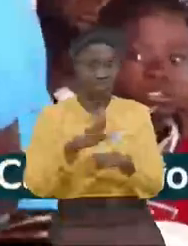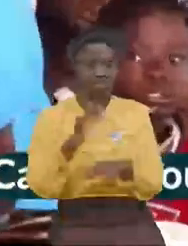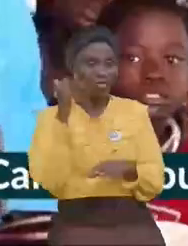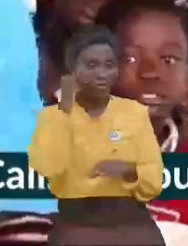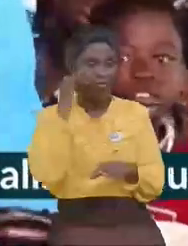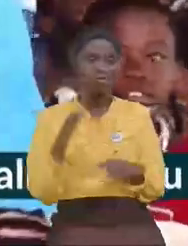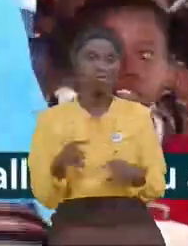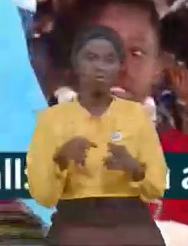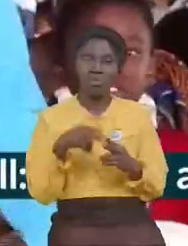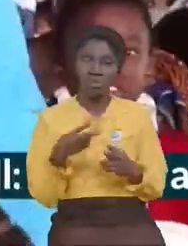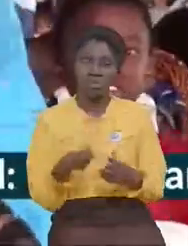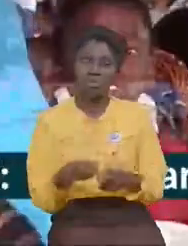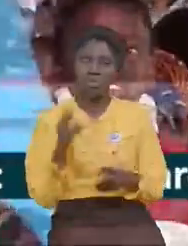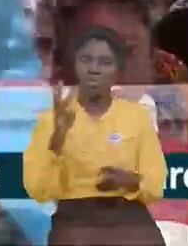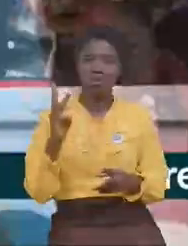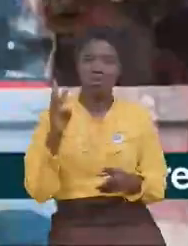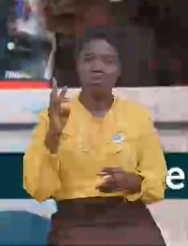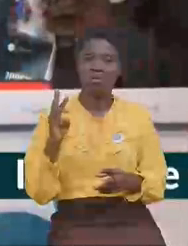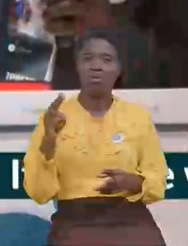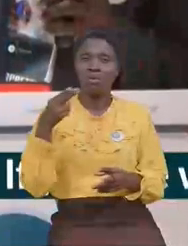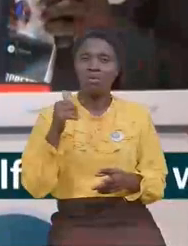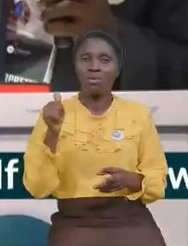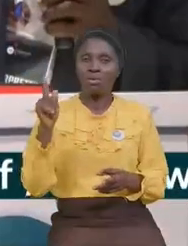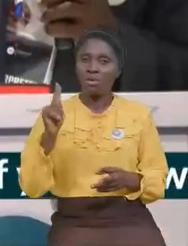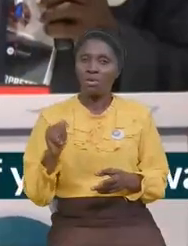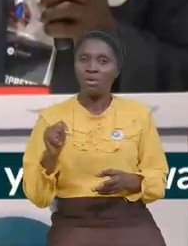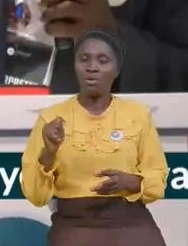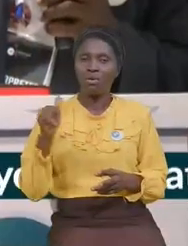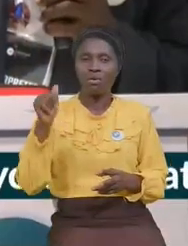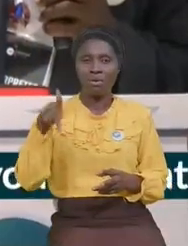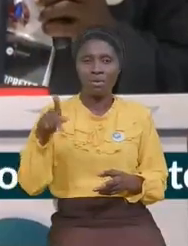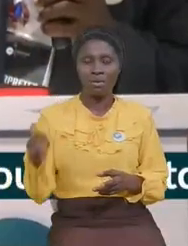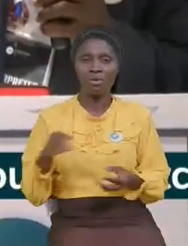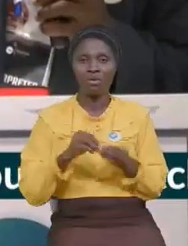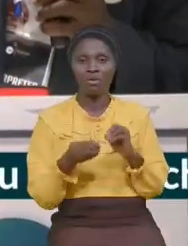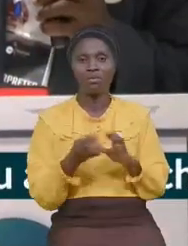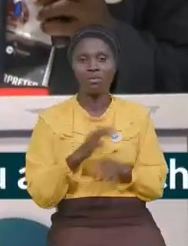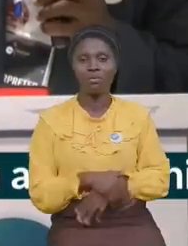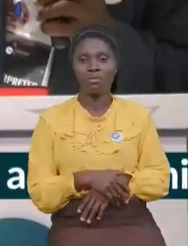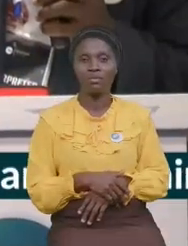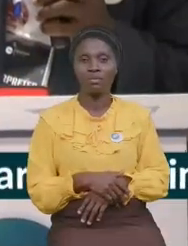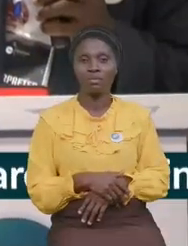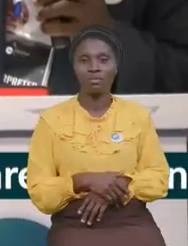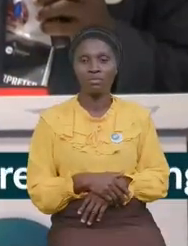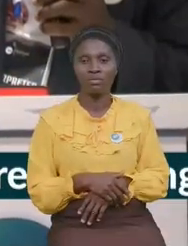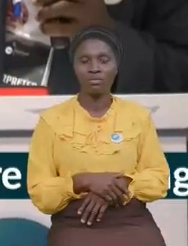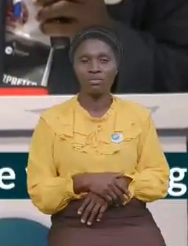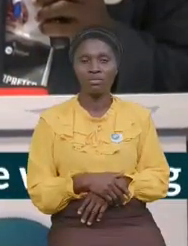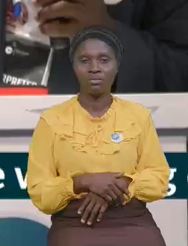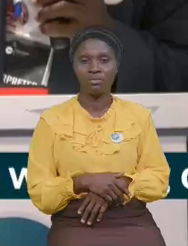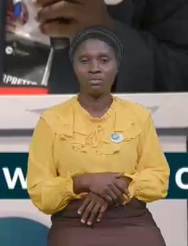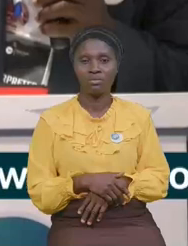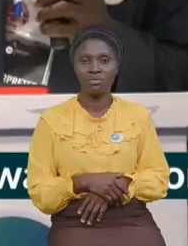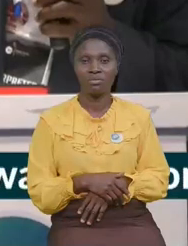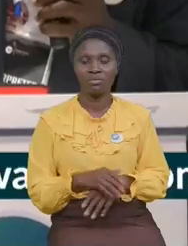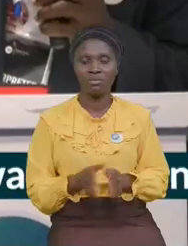par un SMS ou par WhatsApp au numéro